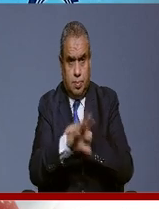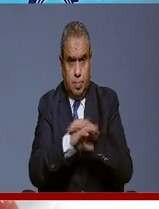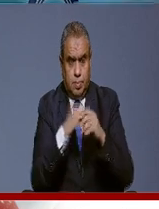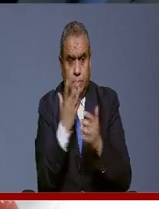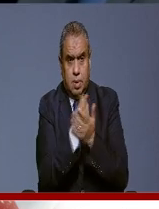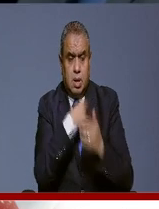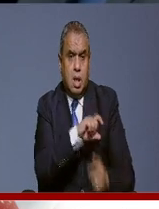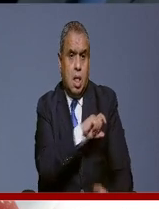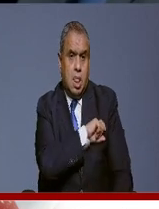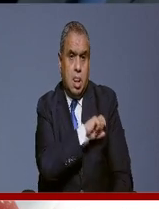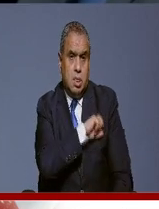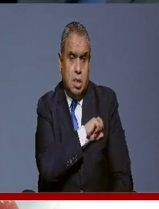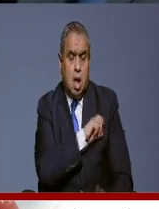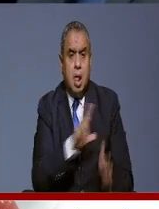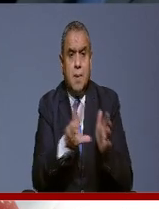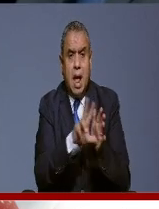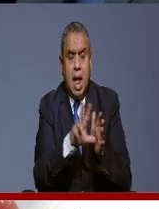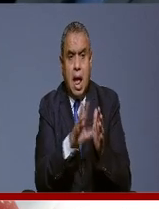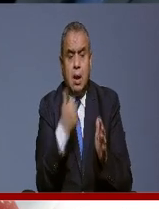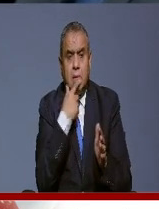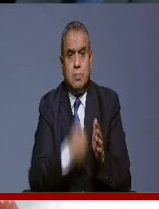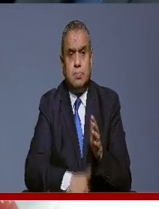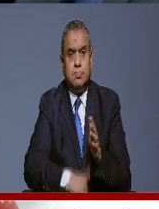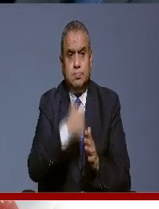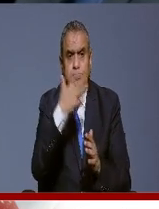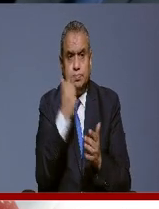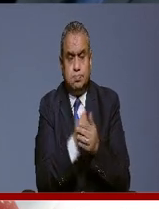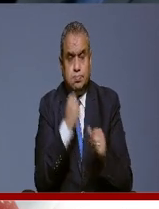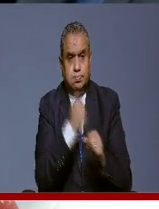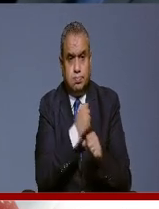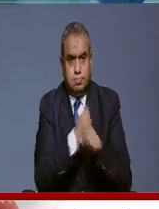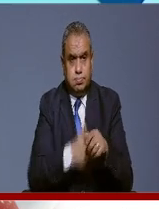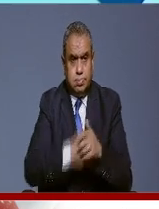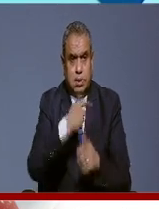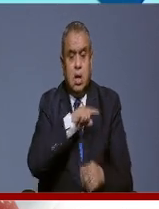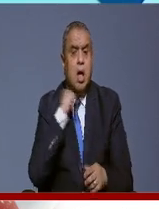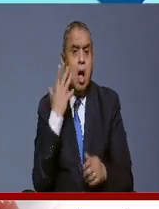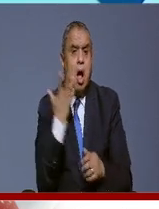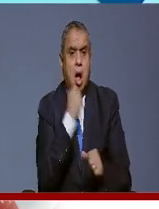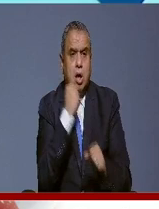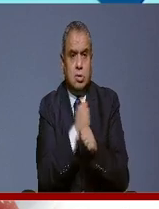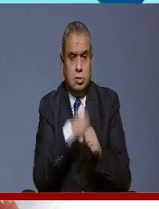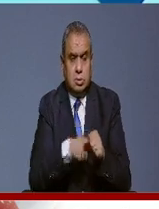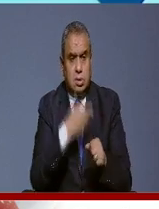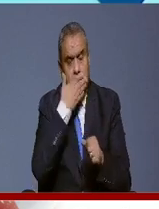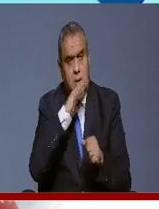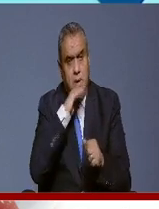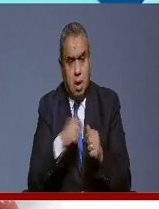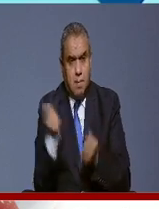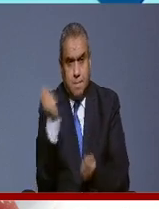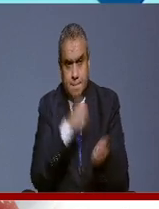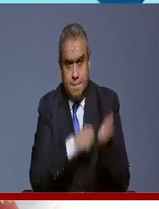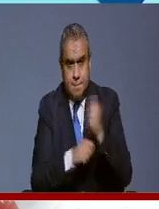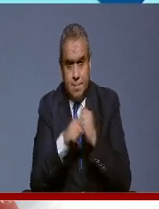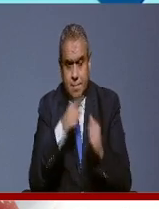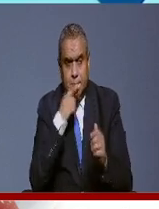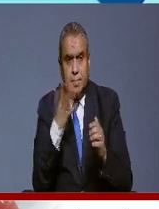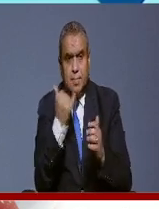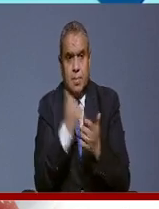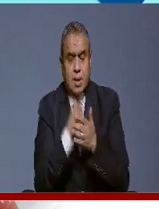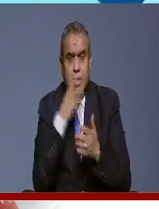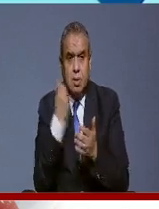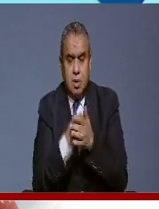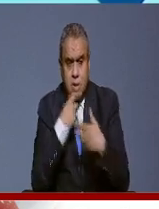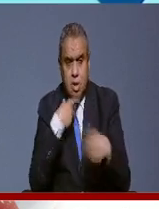الطالب المصري من العامل، يجي حاجة تسأل بقى في القطاع الخاص، الحمد لله المصنع اللي بيجرب مرة ياخد خريج